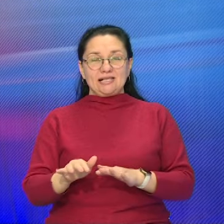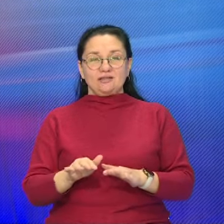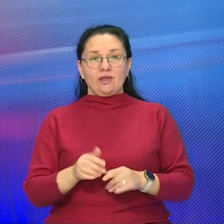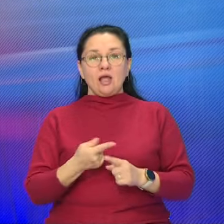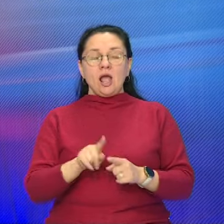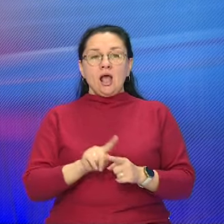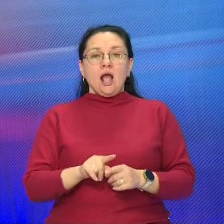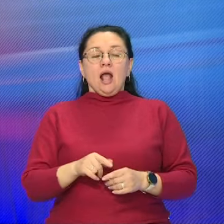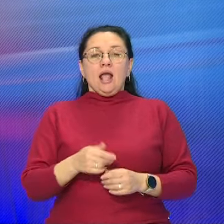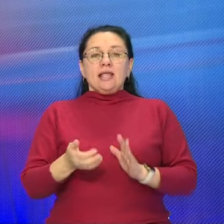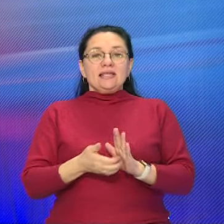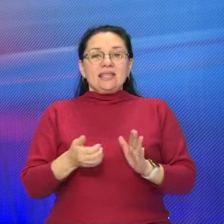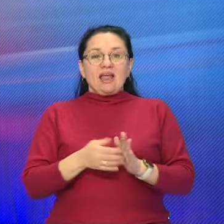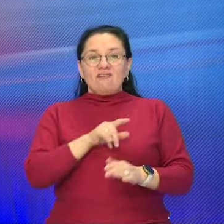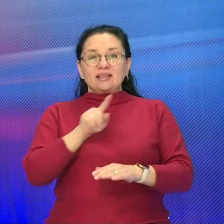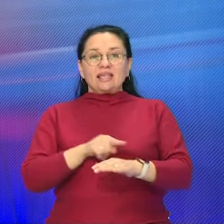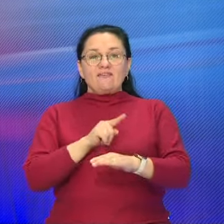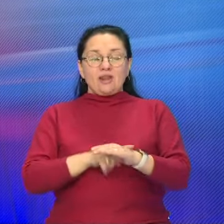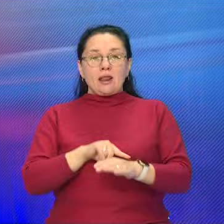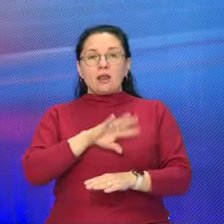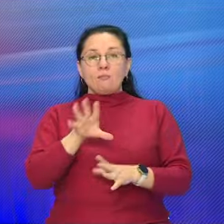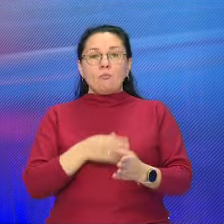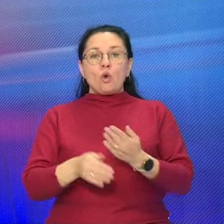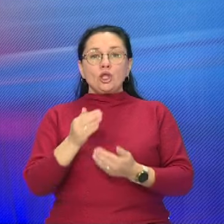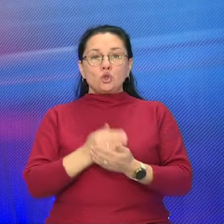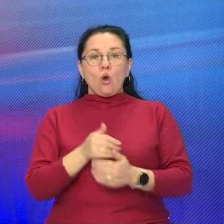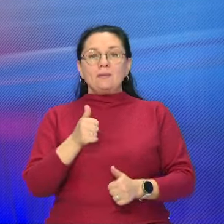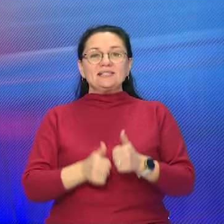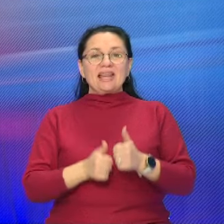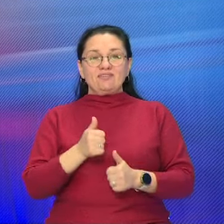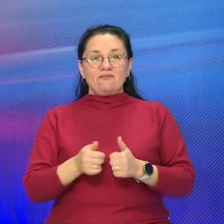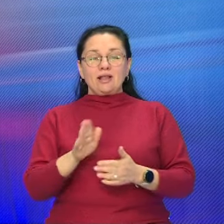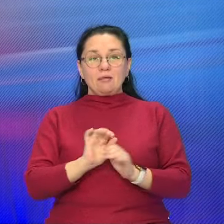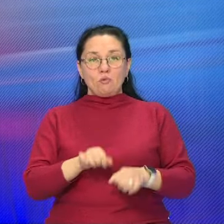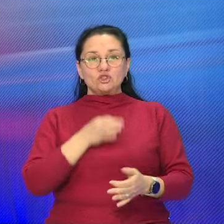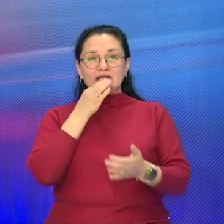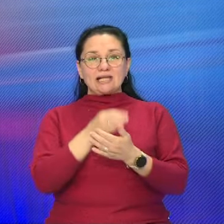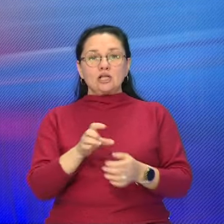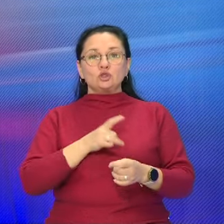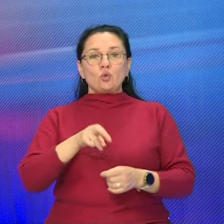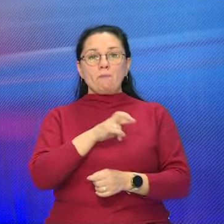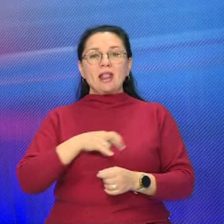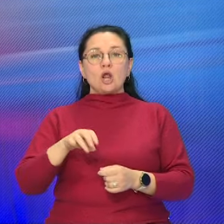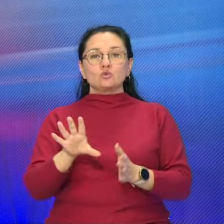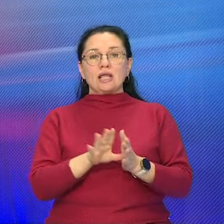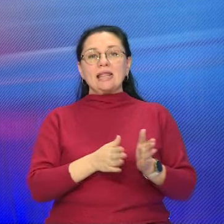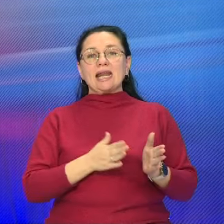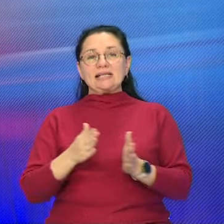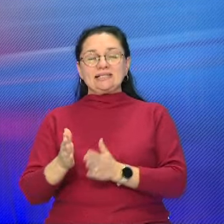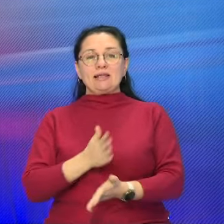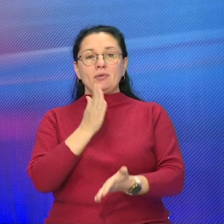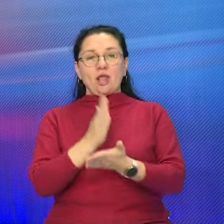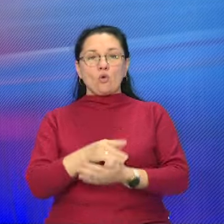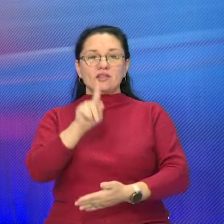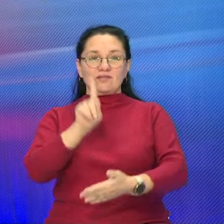острой нехватки времени. По итогам соревнования я могу сказать, что белорусская энергосистема находится в